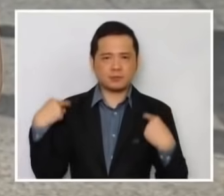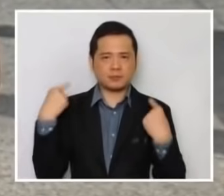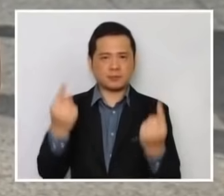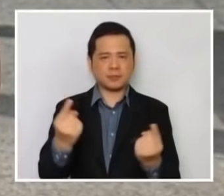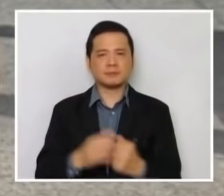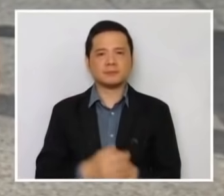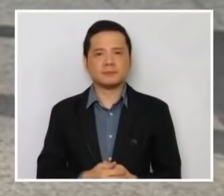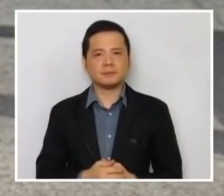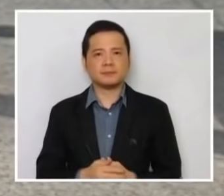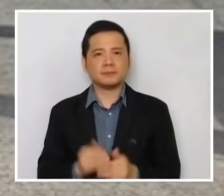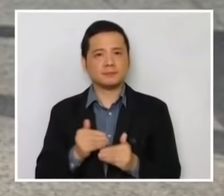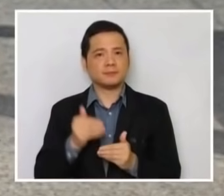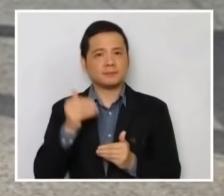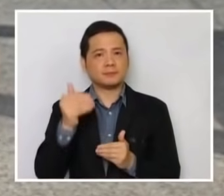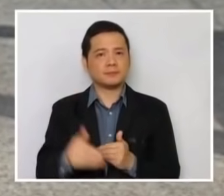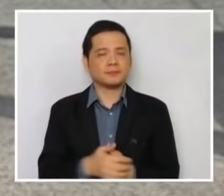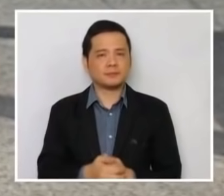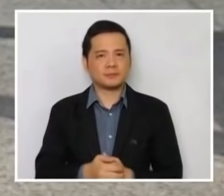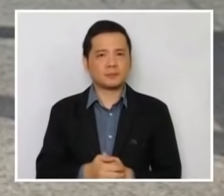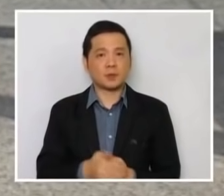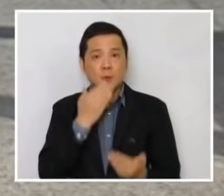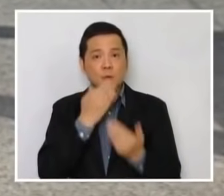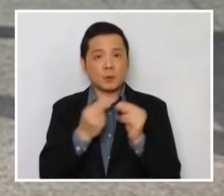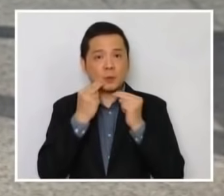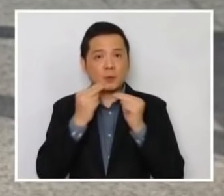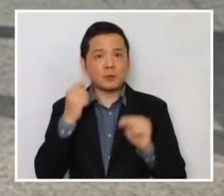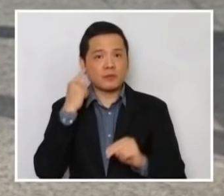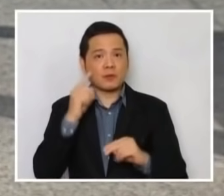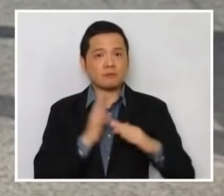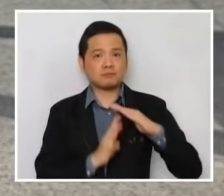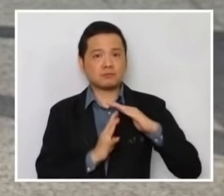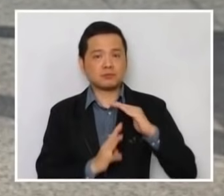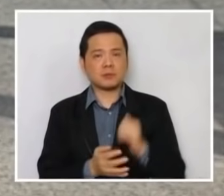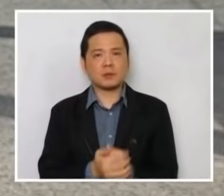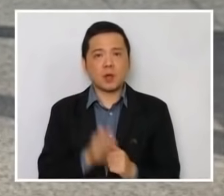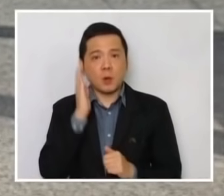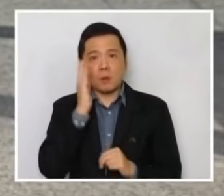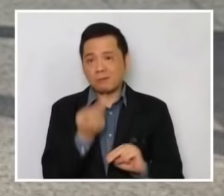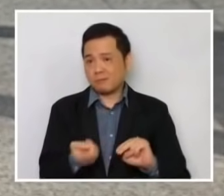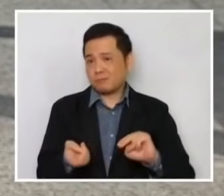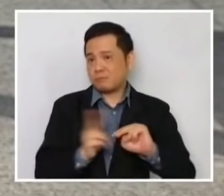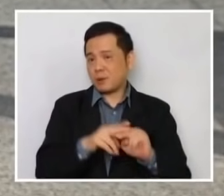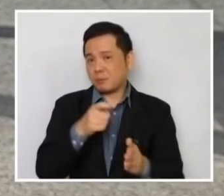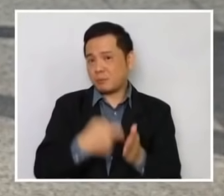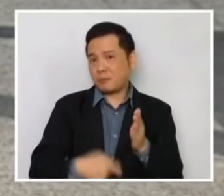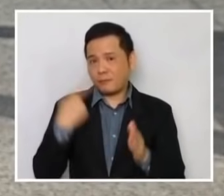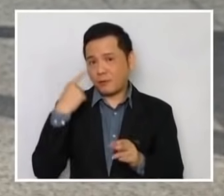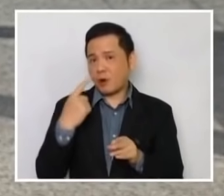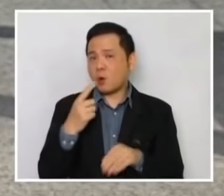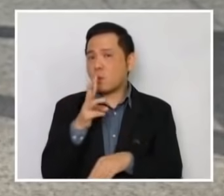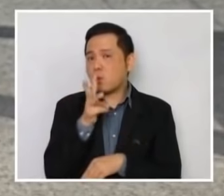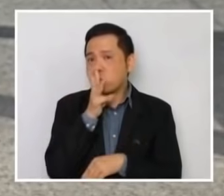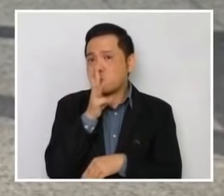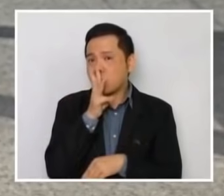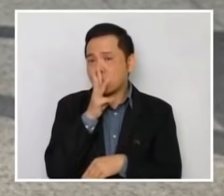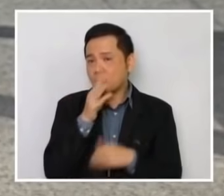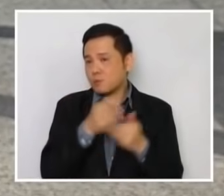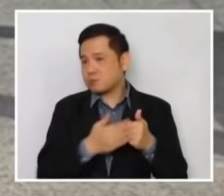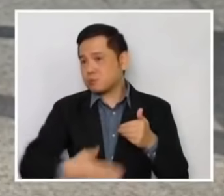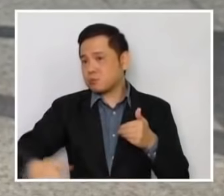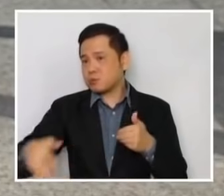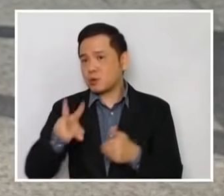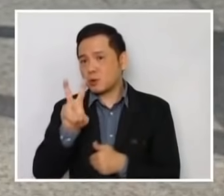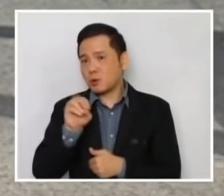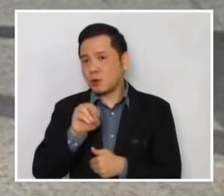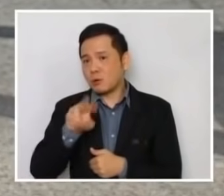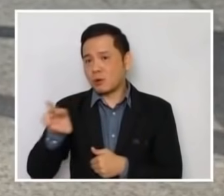Good news po sa mga consumer, walang magiging dagdag singil sa tubig hanggang sa dulo ng taong 2022. Isa